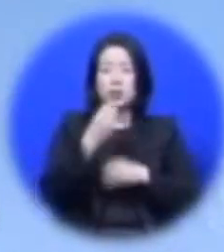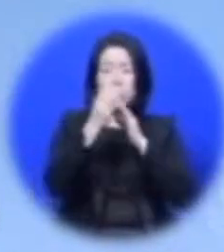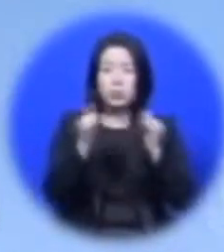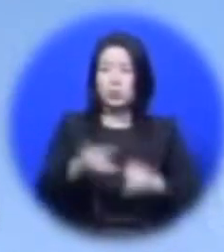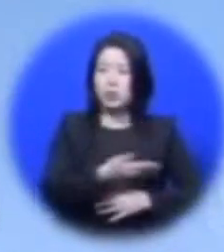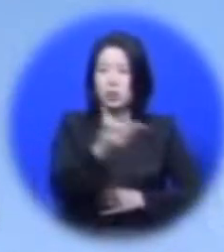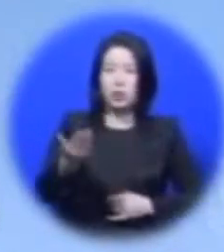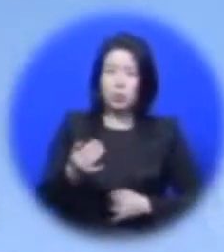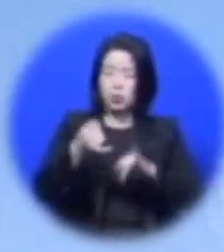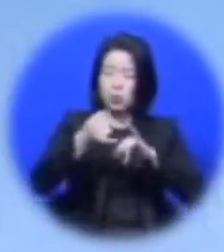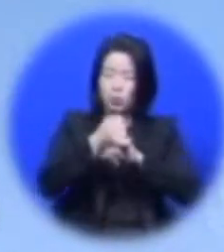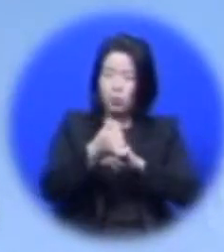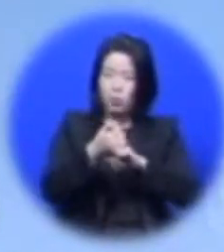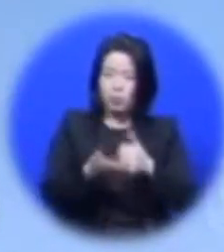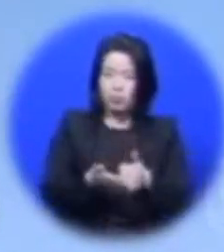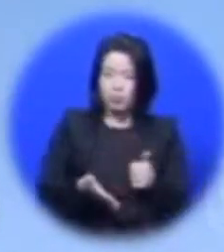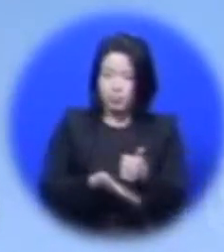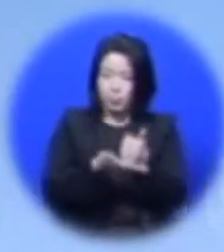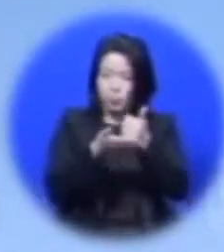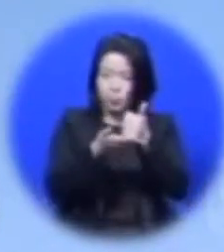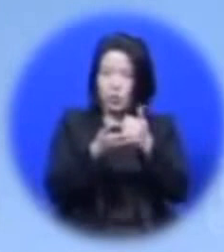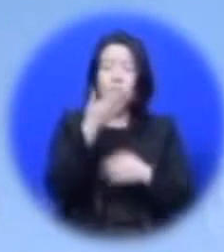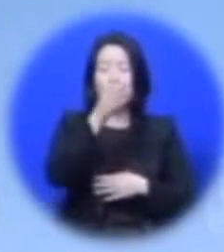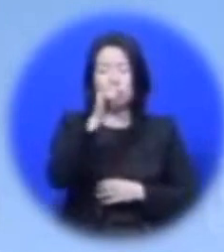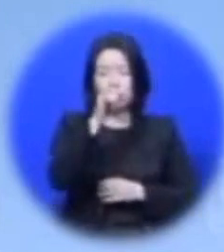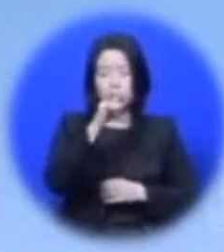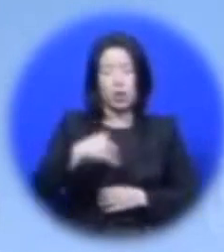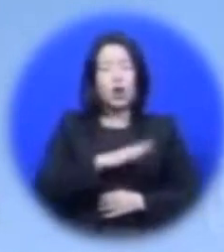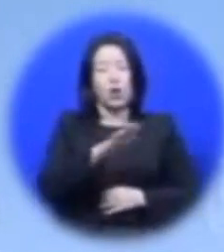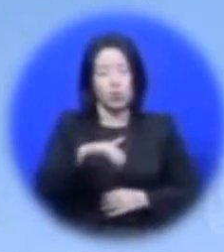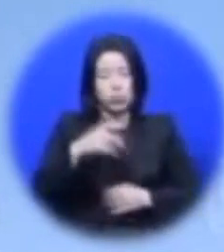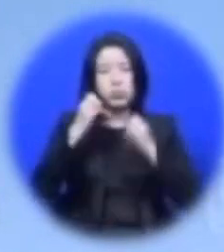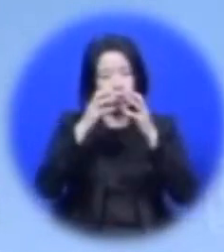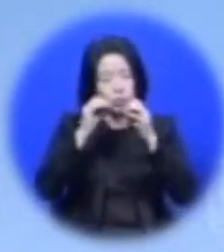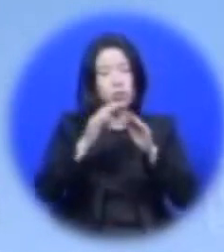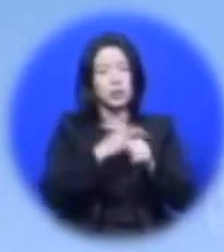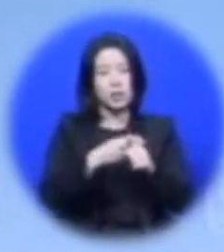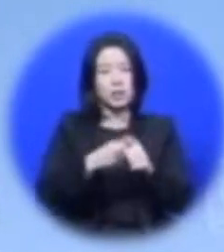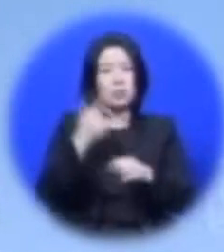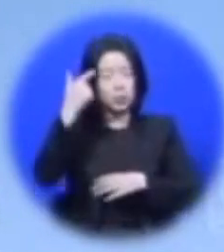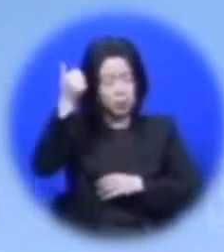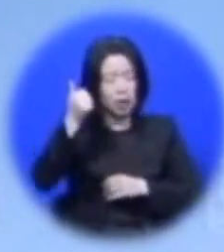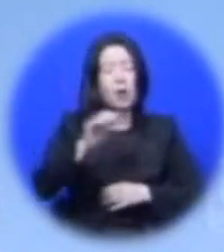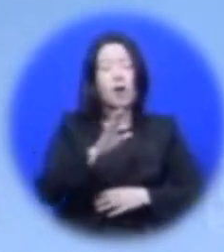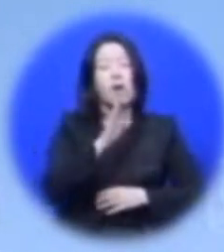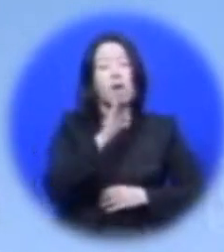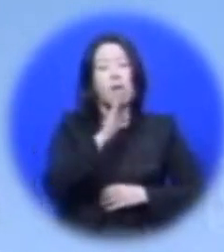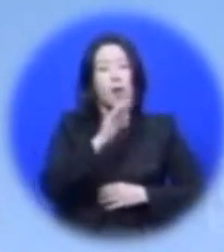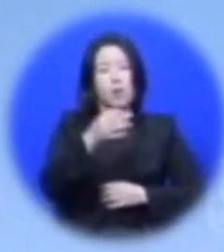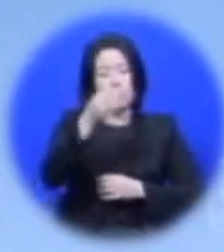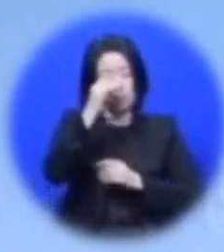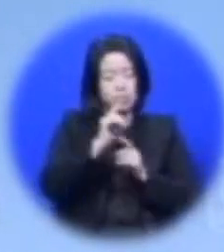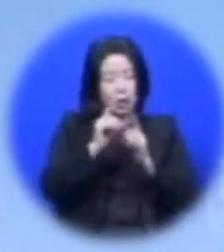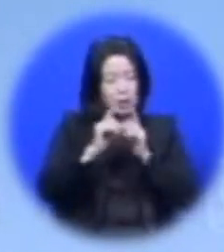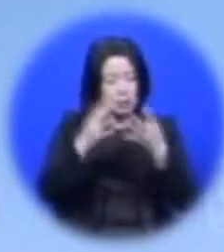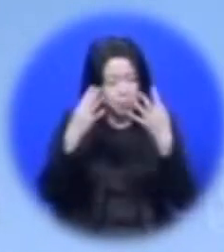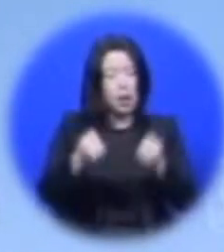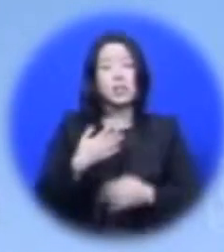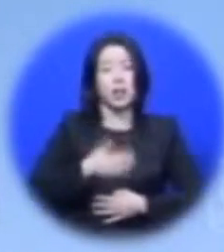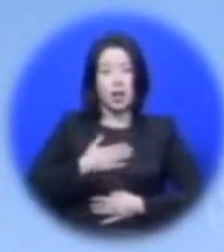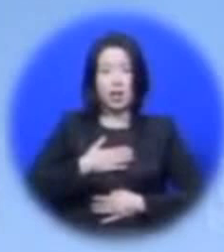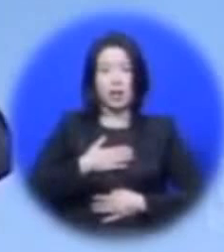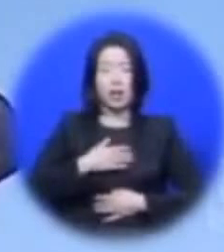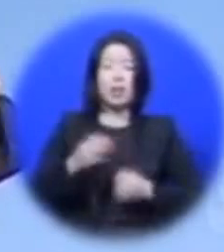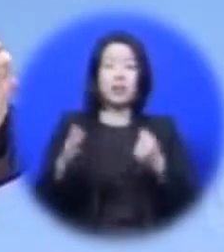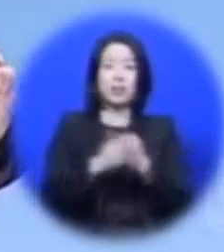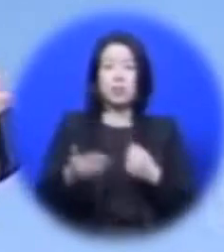돼요. 이야, 우리 전도사님, 우리 목사님 정말 실력이 있네. 신령하시네. 말씀을 저렇게 많이 하시네.